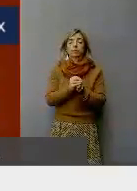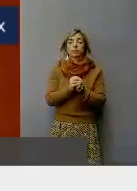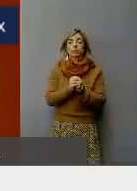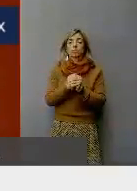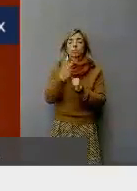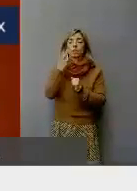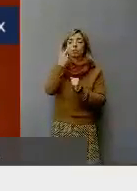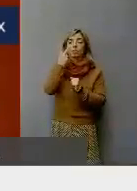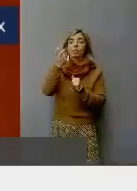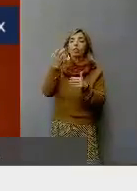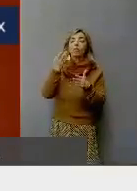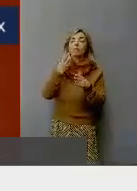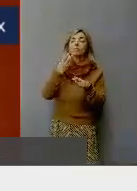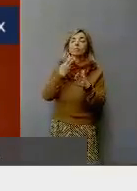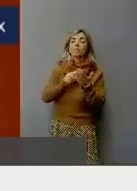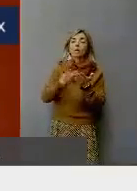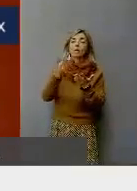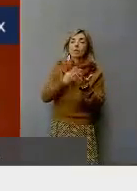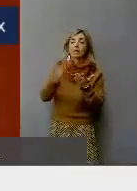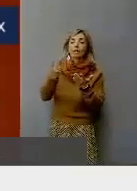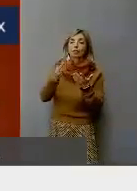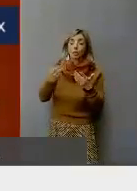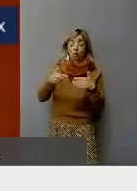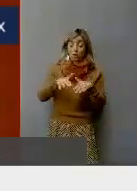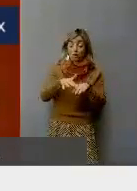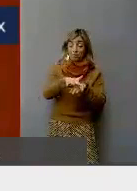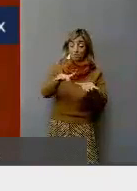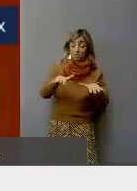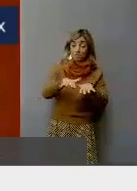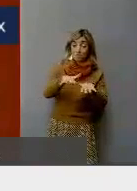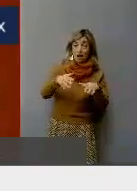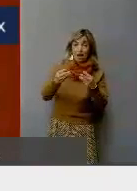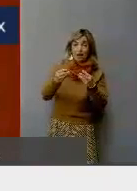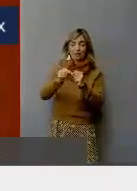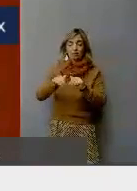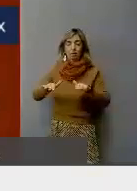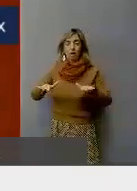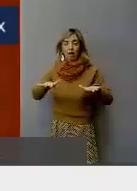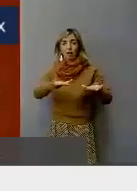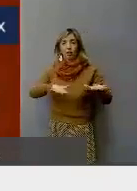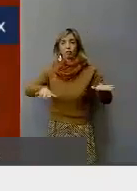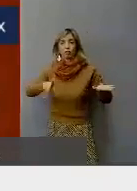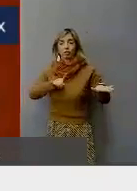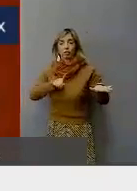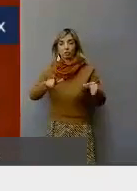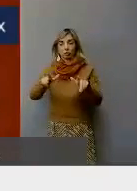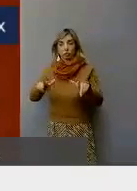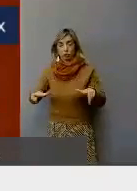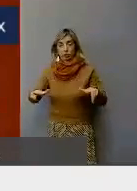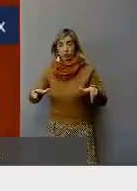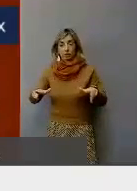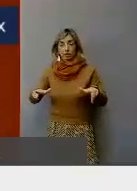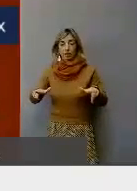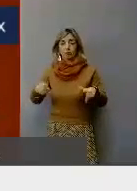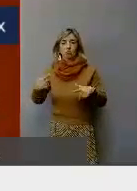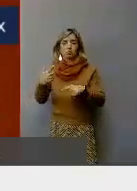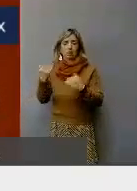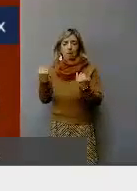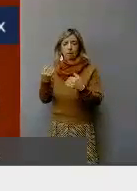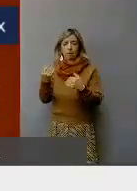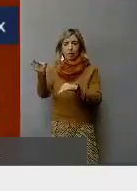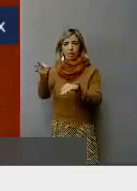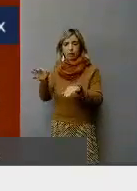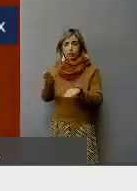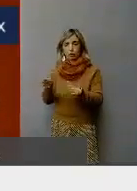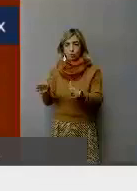sul lungo mare sulle spiagge della nostra della nostra città in particolare su una piccola percentuale dei